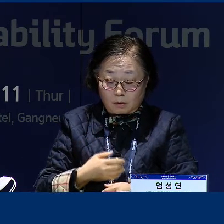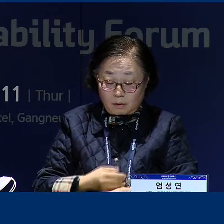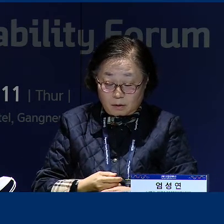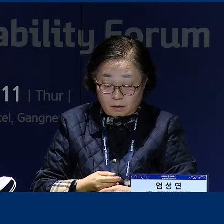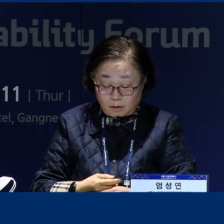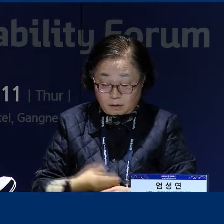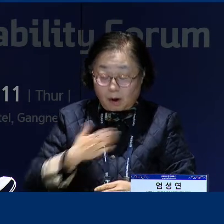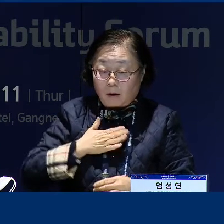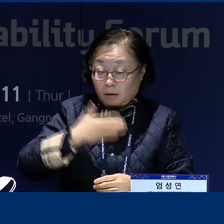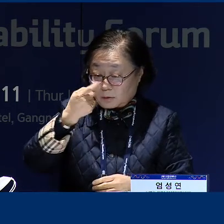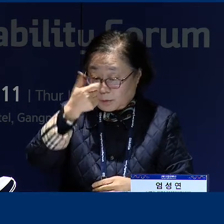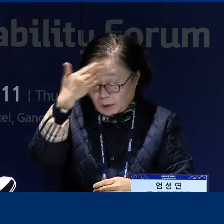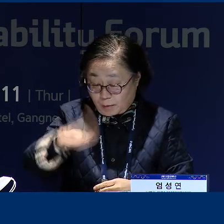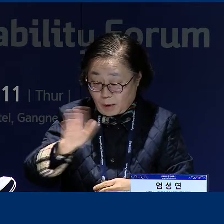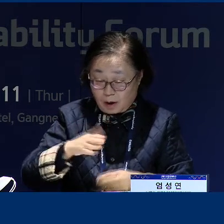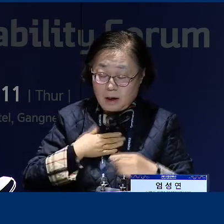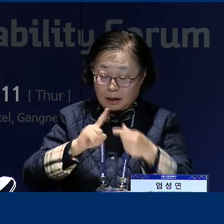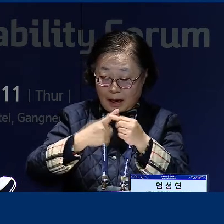저는